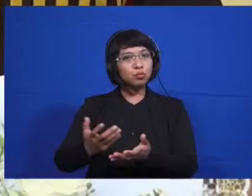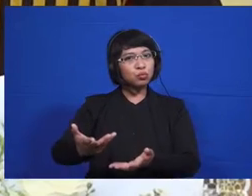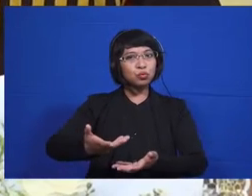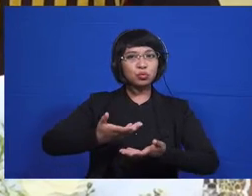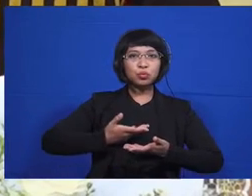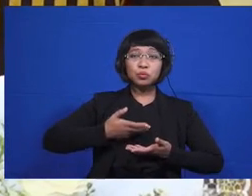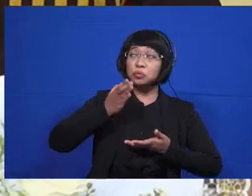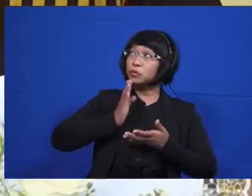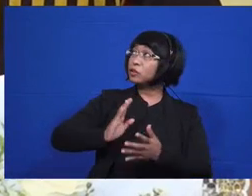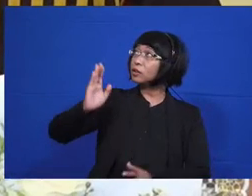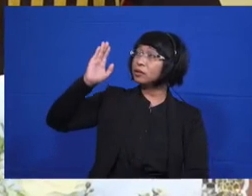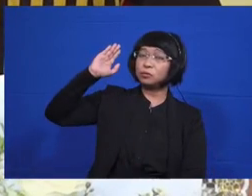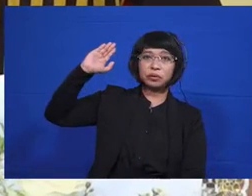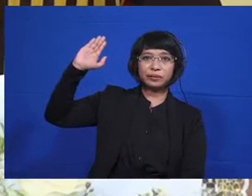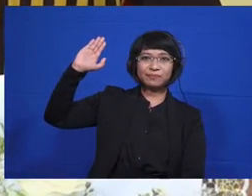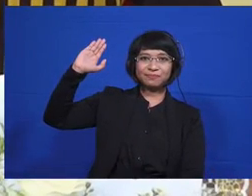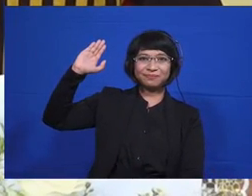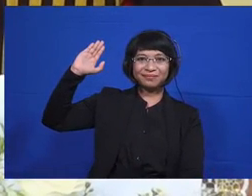oleh Tuhan,